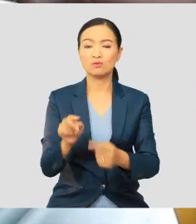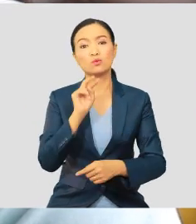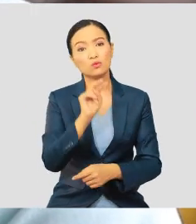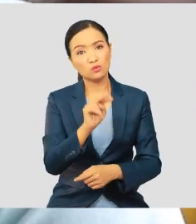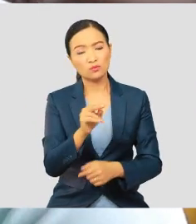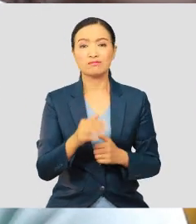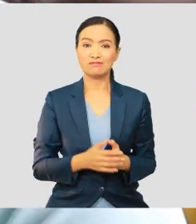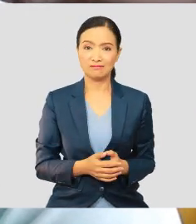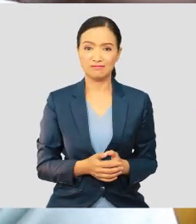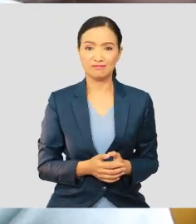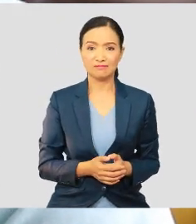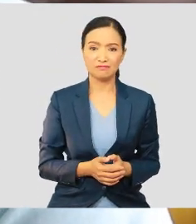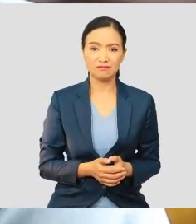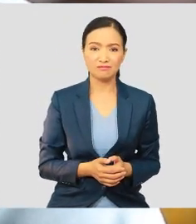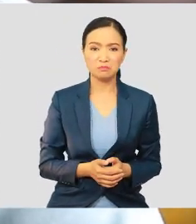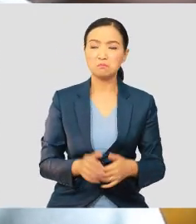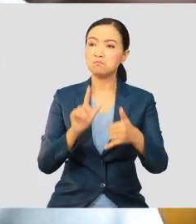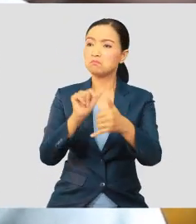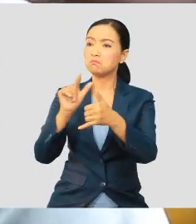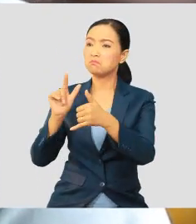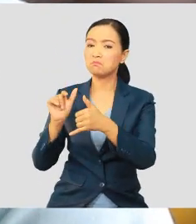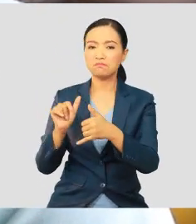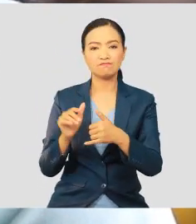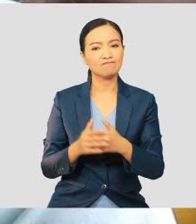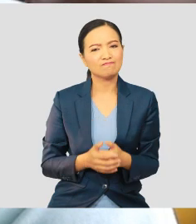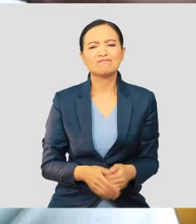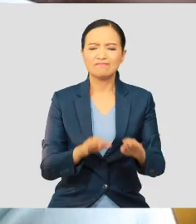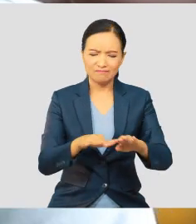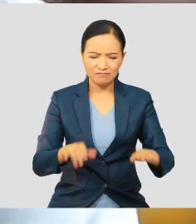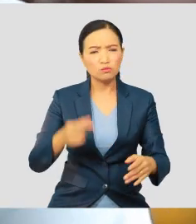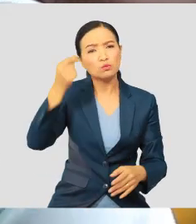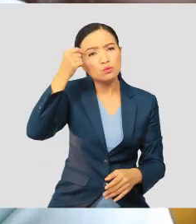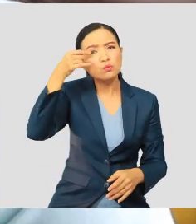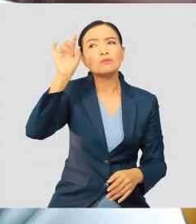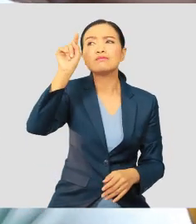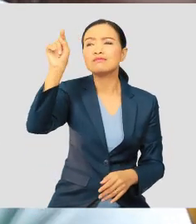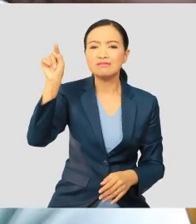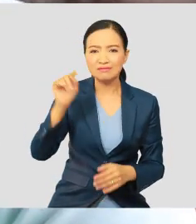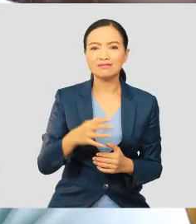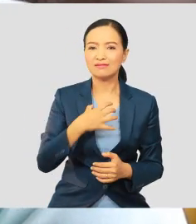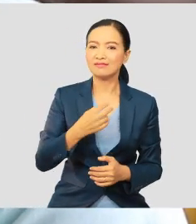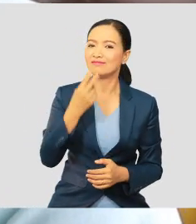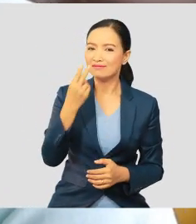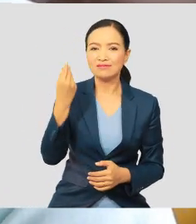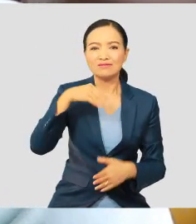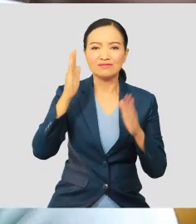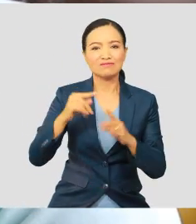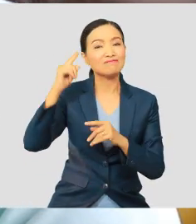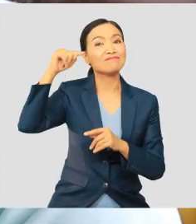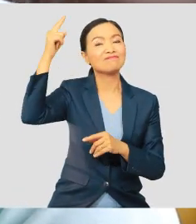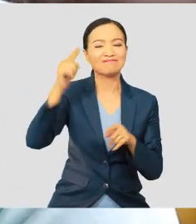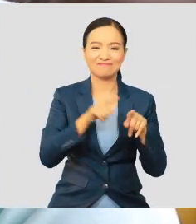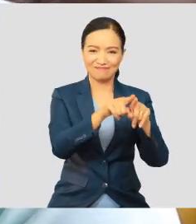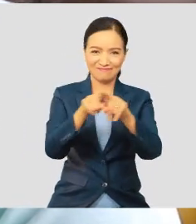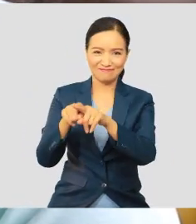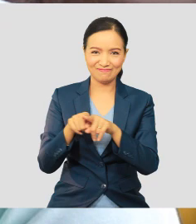คนไม่ใช่แค่คนที่โดดเด่นๆในเมืองหลวงอาจจะเป็นเด็กเล็กๆในต่างจังหวัดอย่างที่หนุนมาใช่ทุกคนก็มี